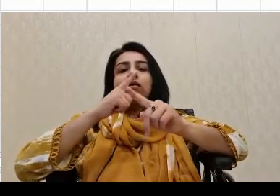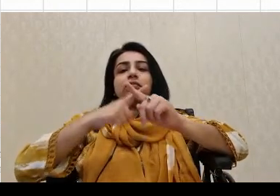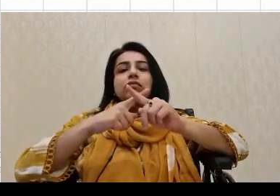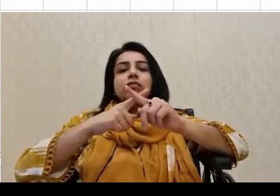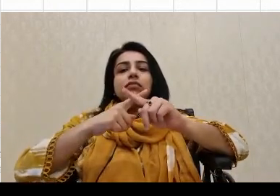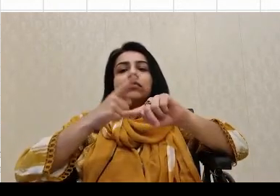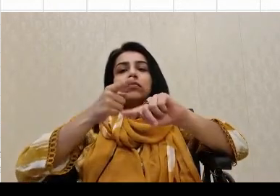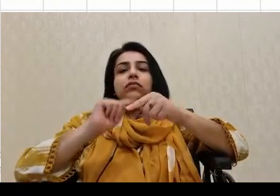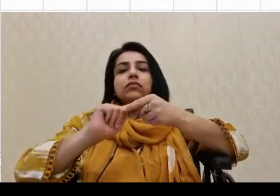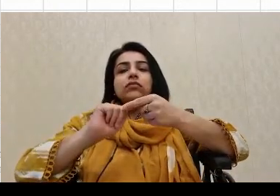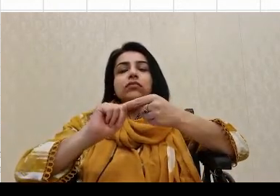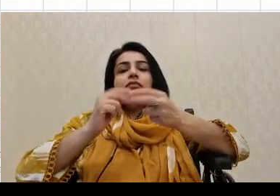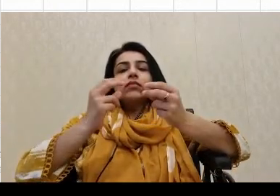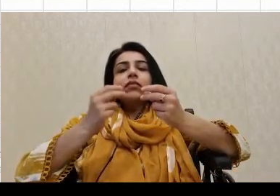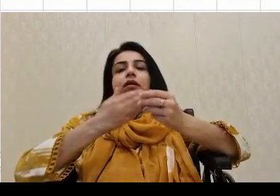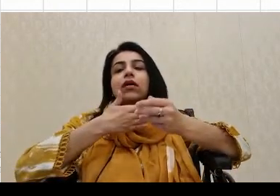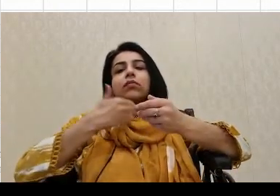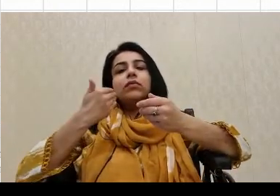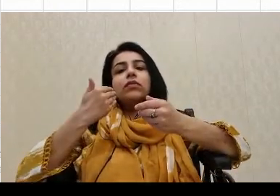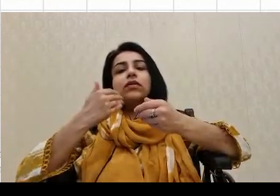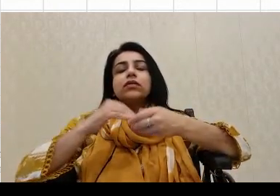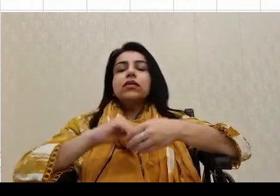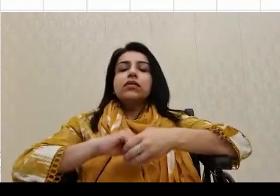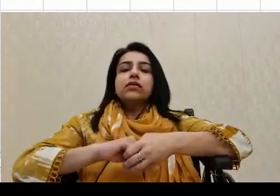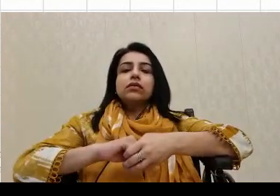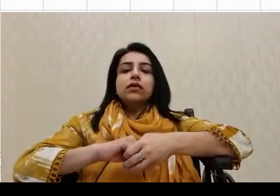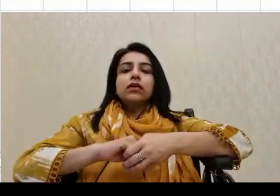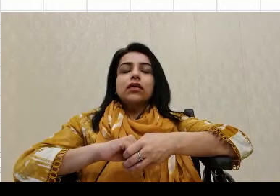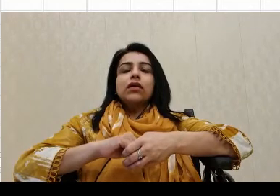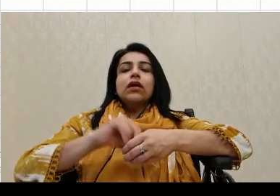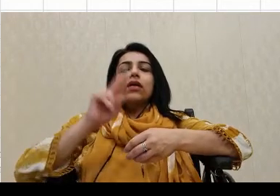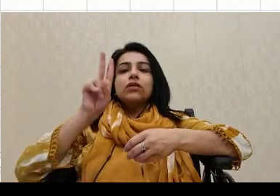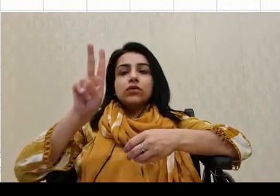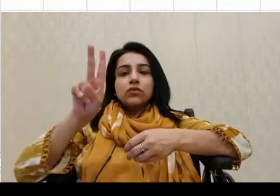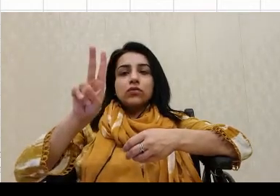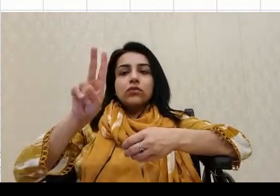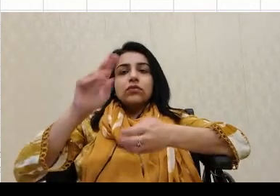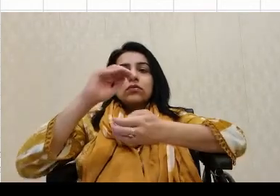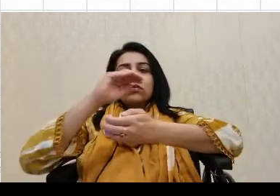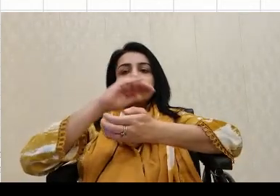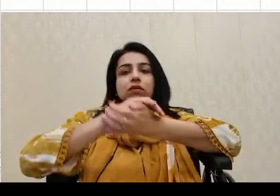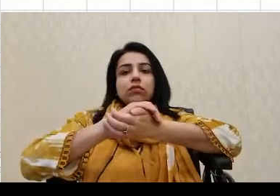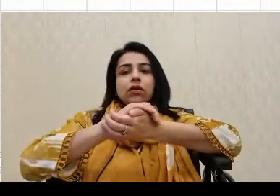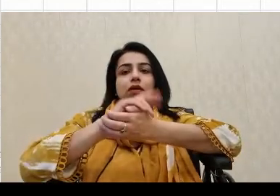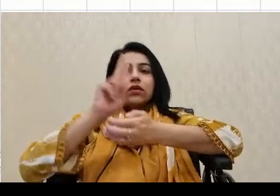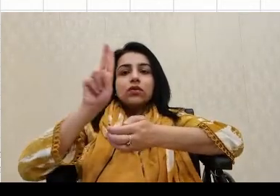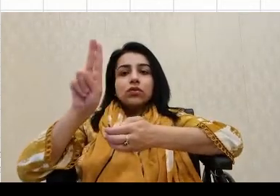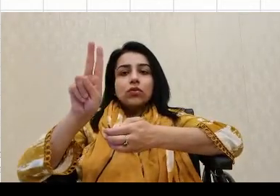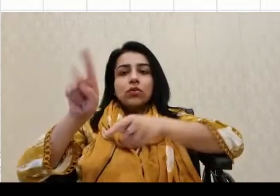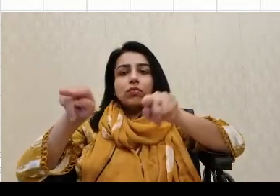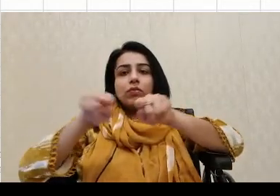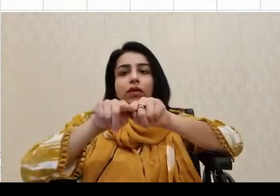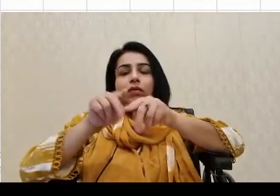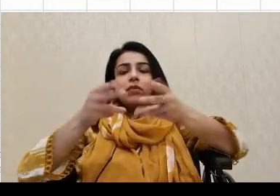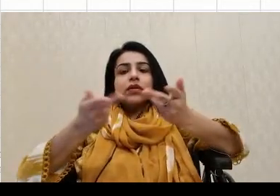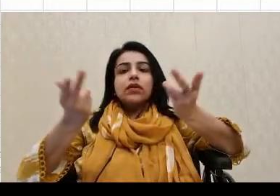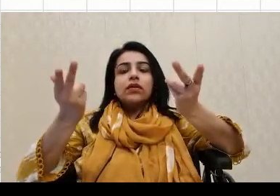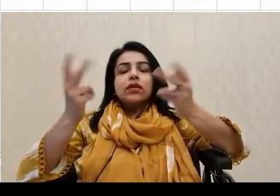ज़रबे 4, ठीक है? 2 तक़सीमे 3 और इसी तरीके से जो है वो